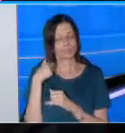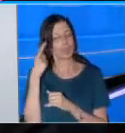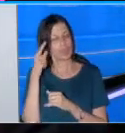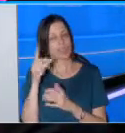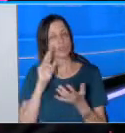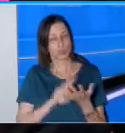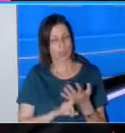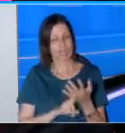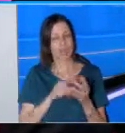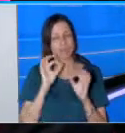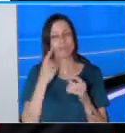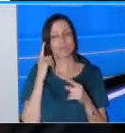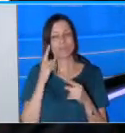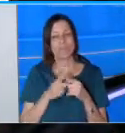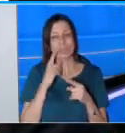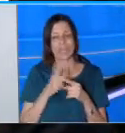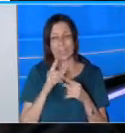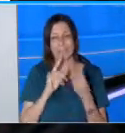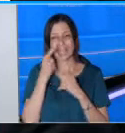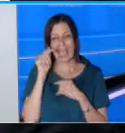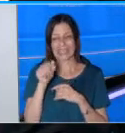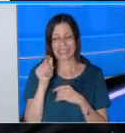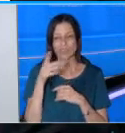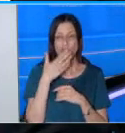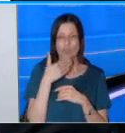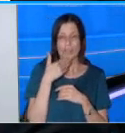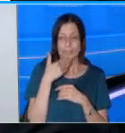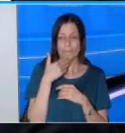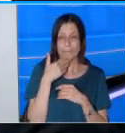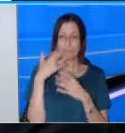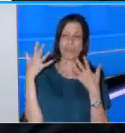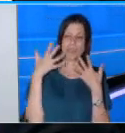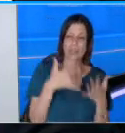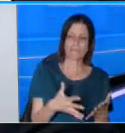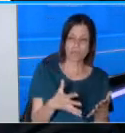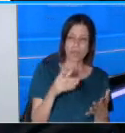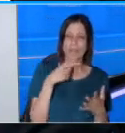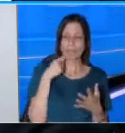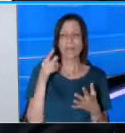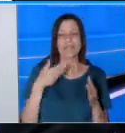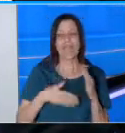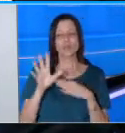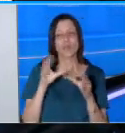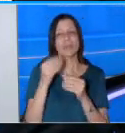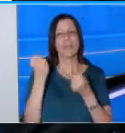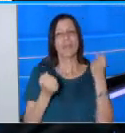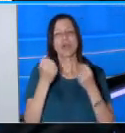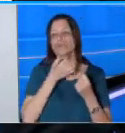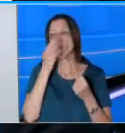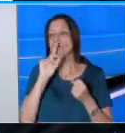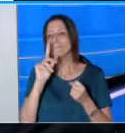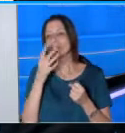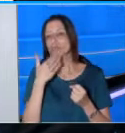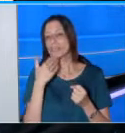בשביל להיות מדויקים במקרה הזה שבו יהודים הותקפו, תראה, נאמר שם שהם יצאו במכוניות ושאלו מי פה